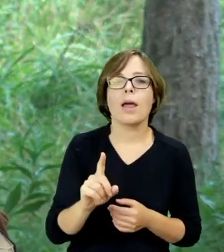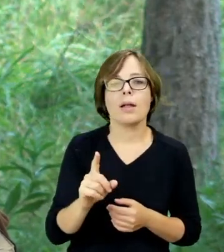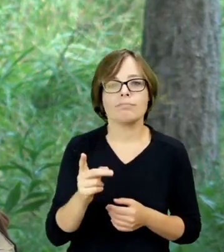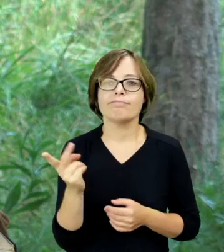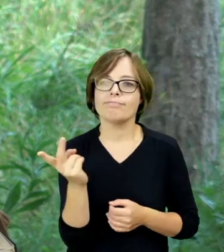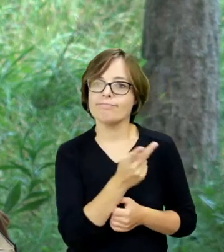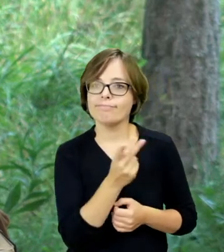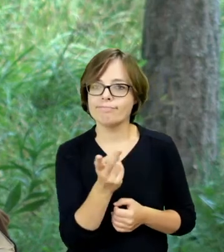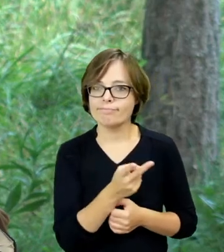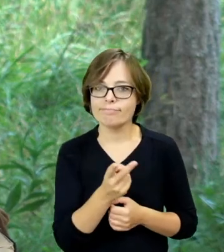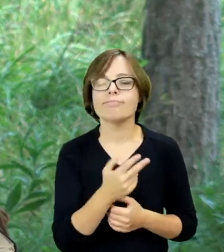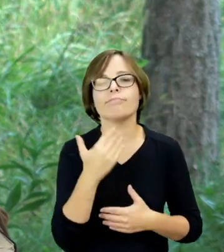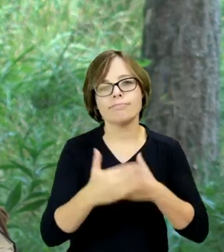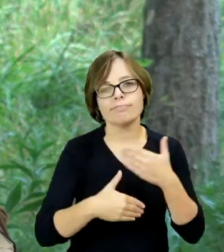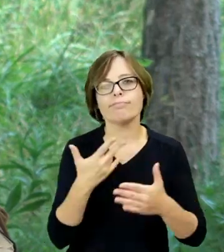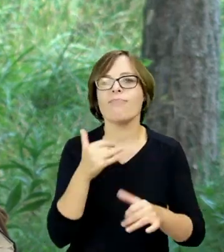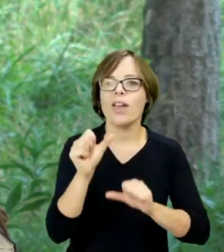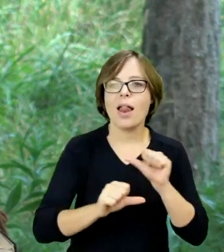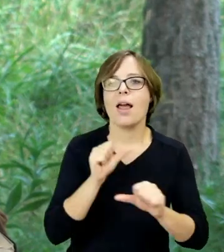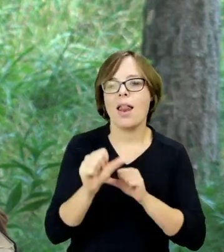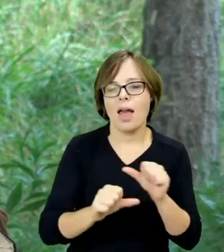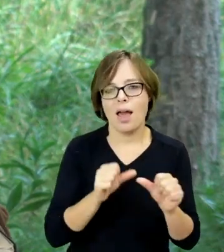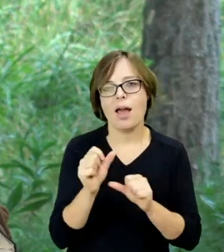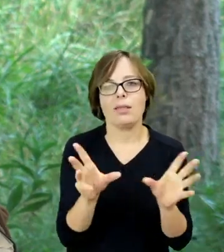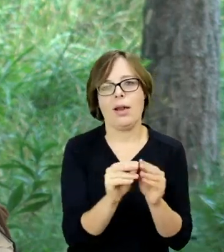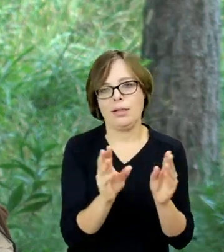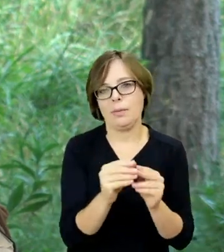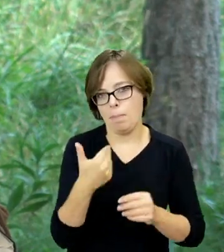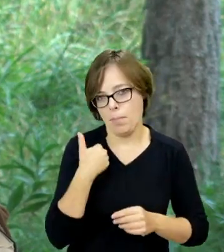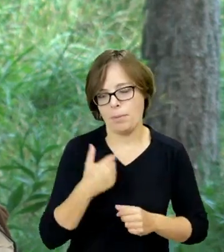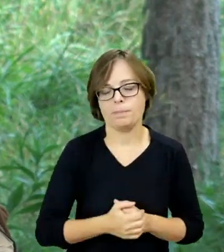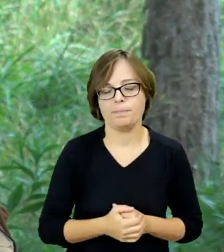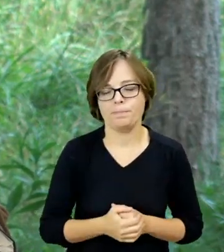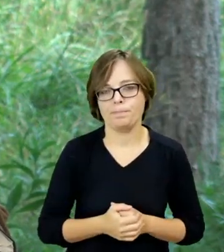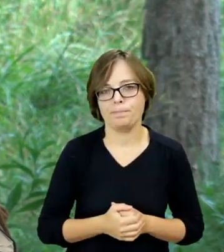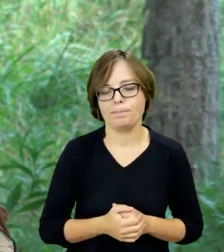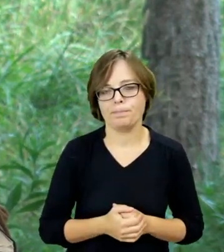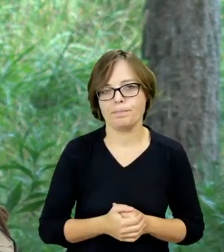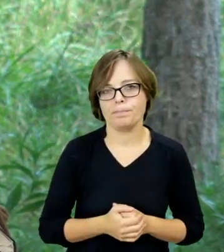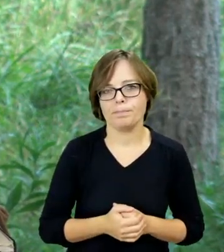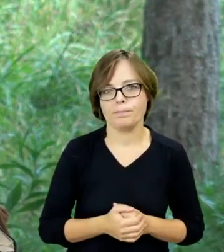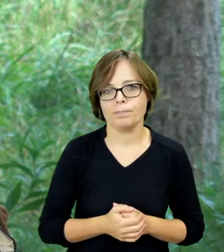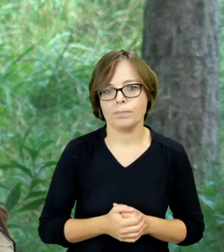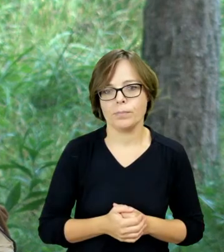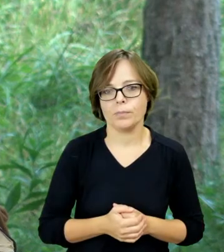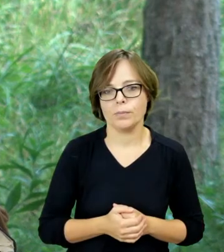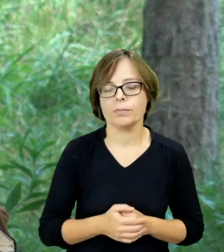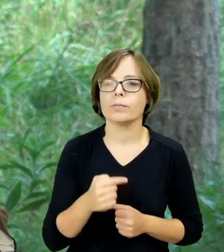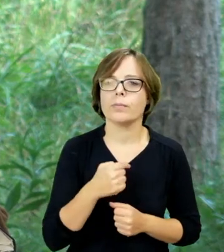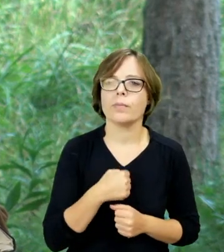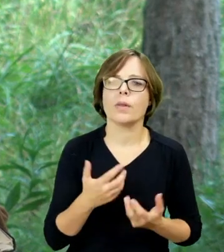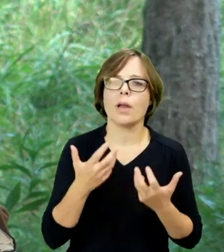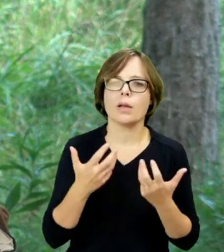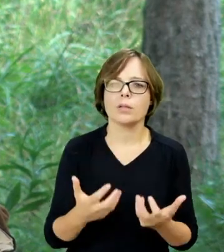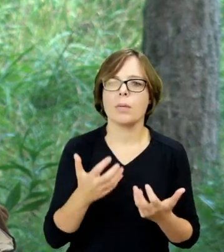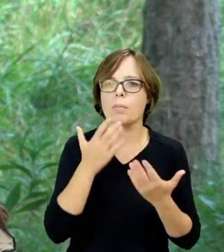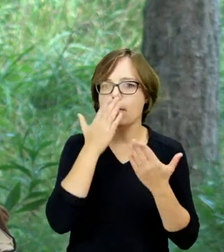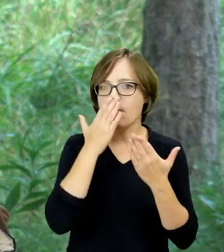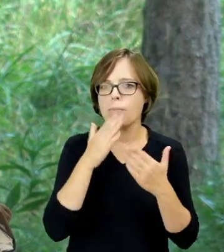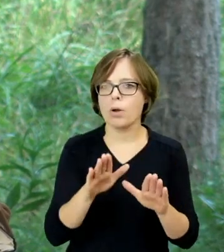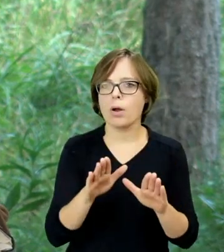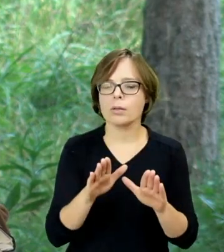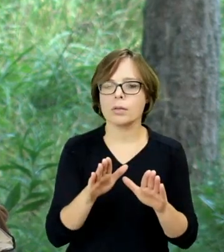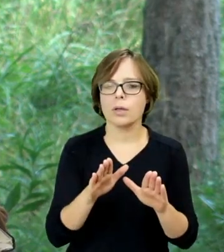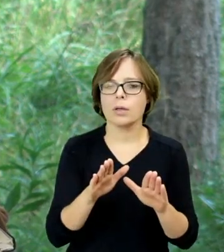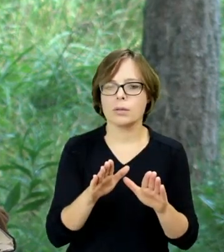ich przez wiele lat przetrwał. Ja chciałam Państwu pokazać tutaj